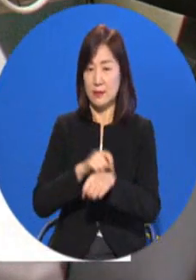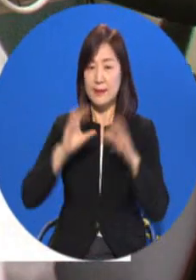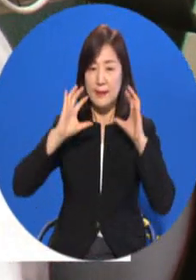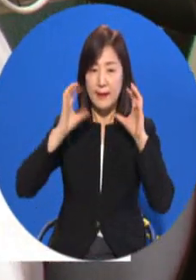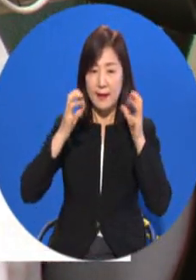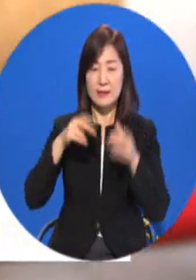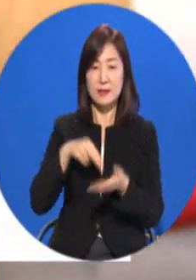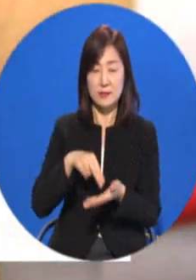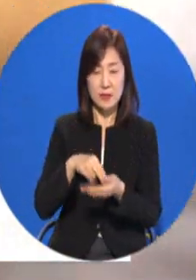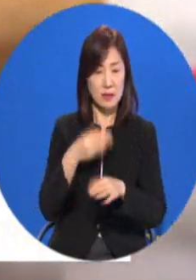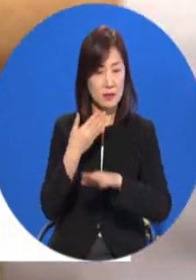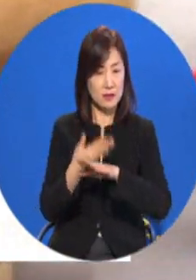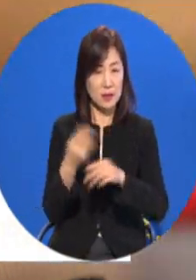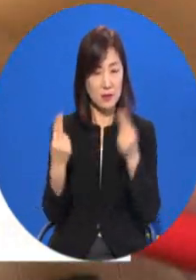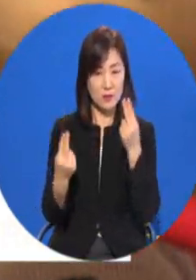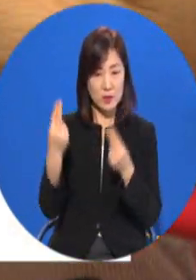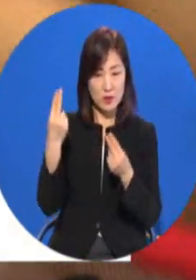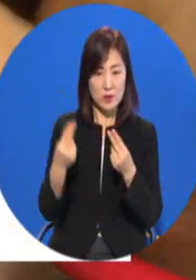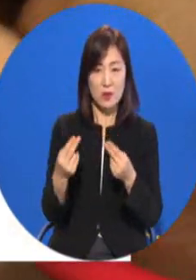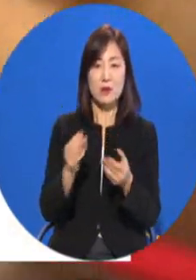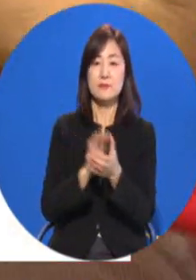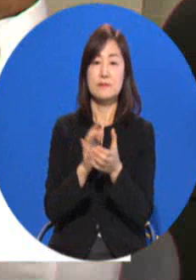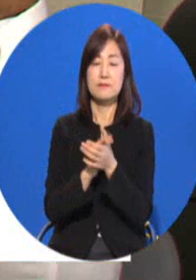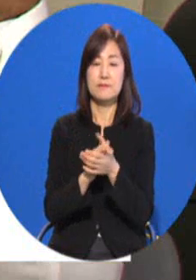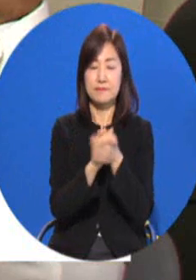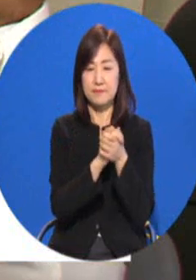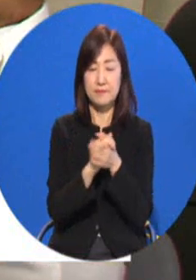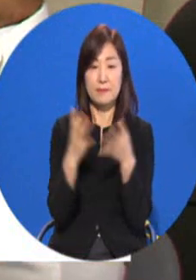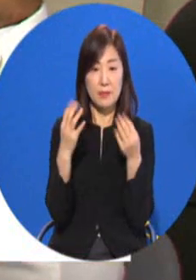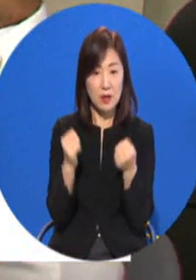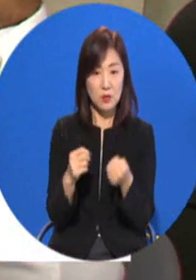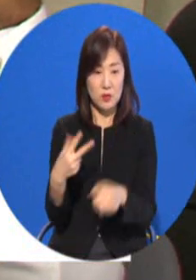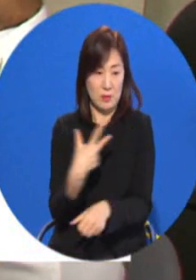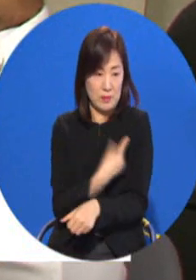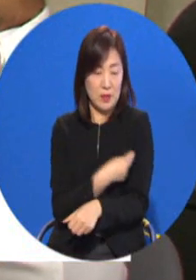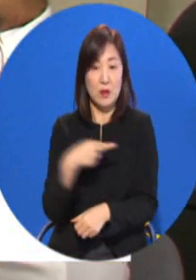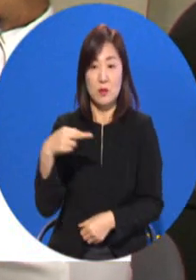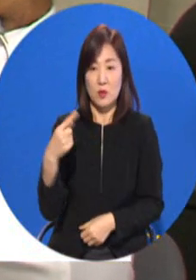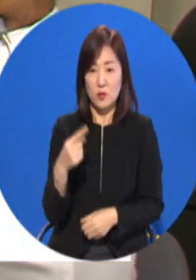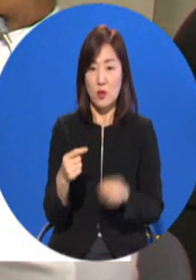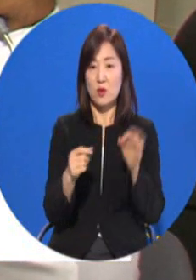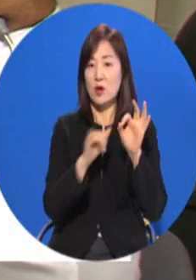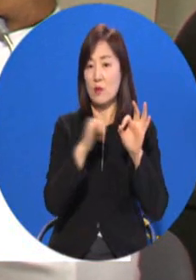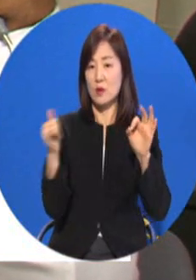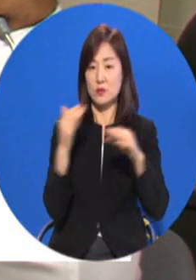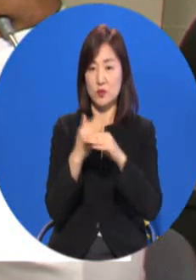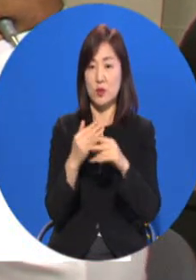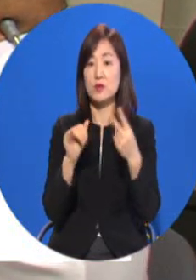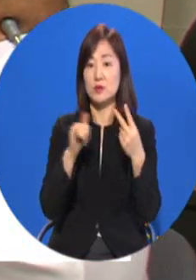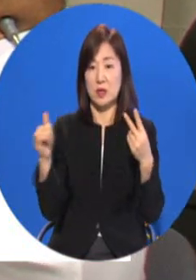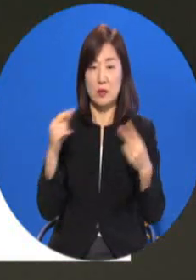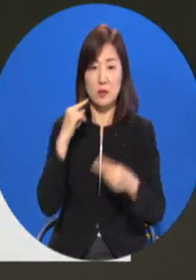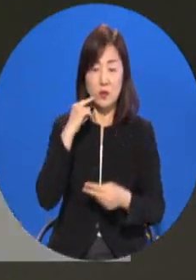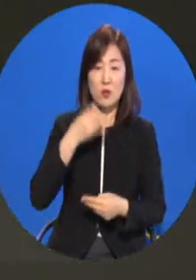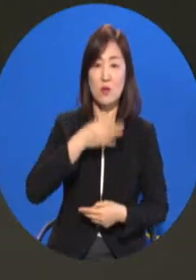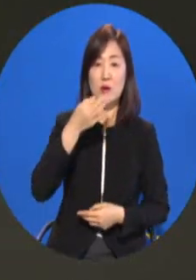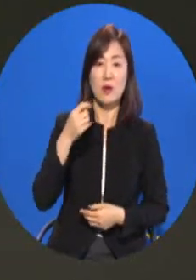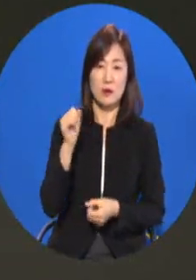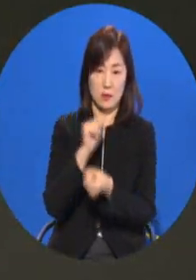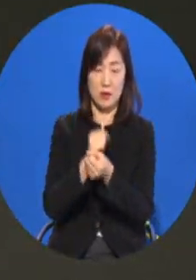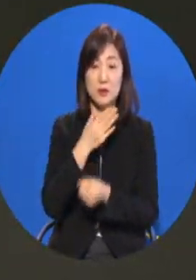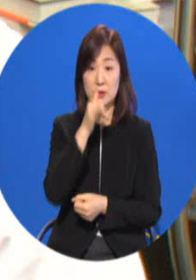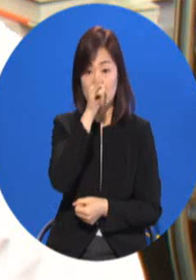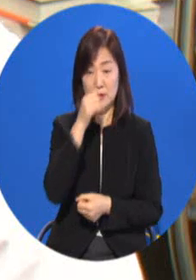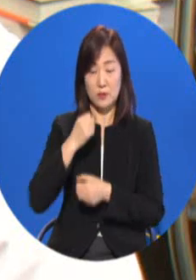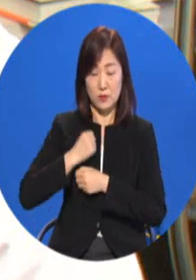청소년들은 다른 연령대에 비해 또래와 접촉이 많고 백신을 맞았더라도 10명 가운데 2명은 독감에 걸린다며 각별한 주의를